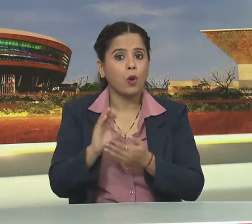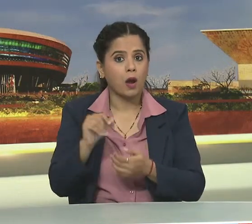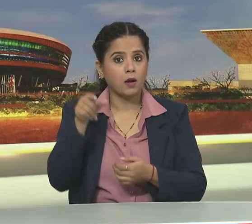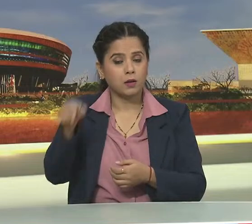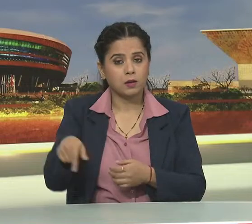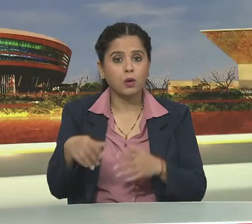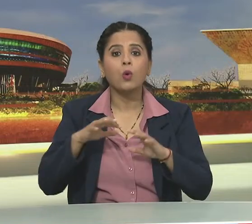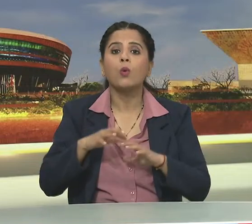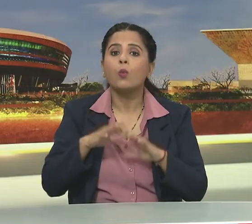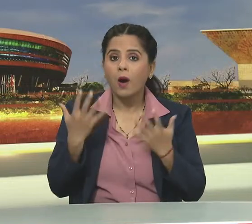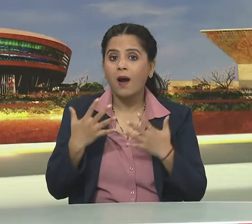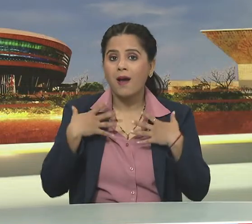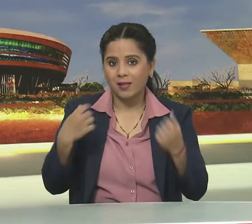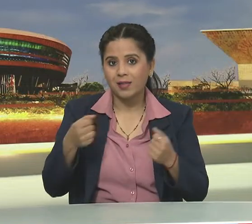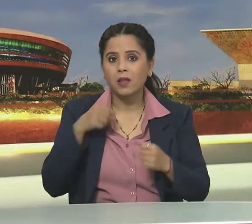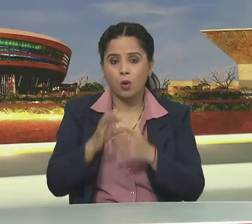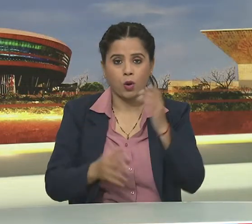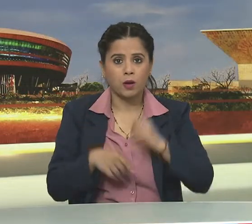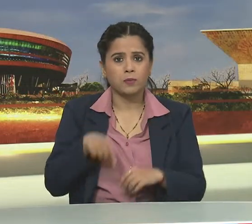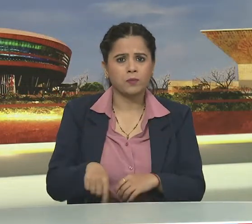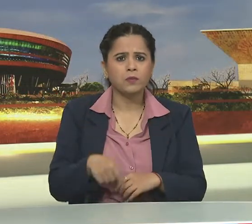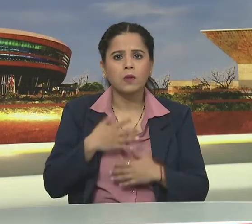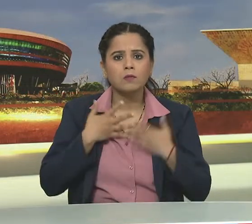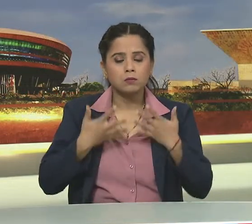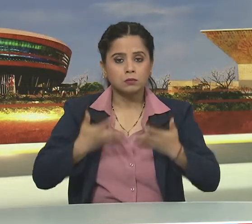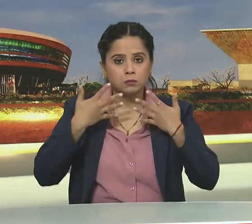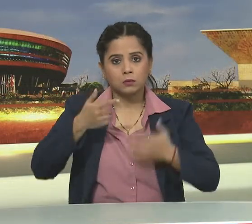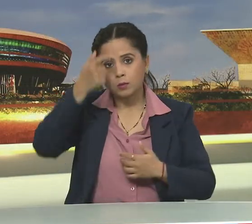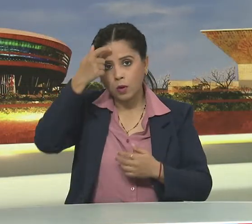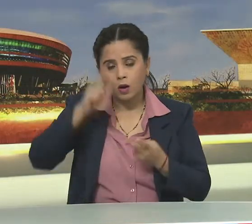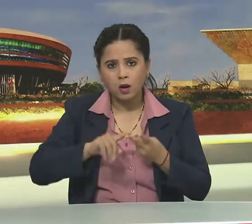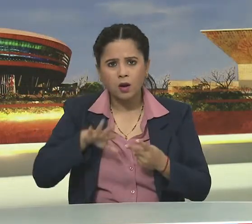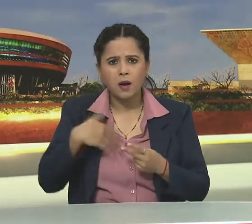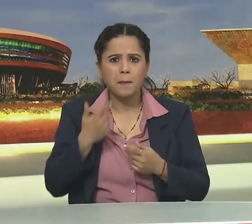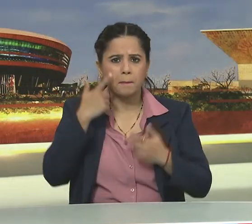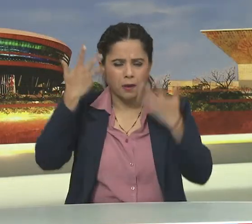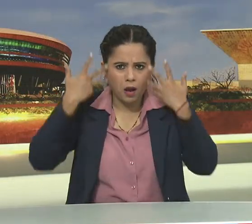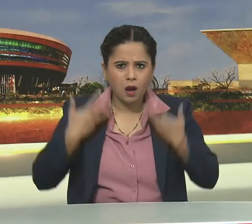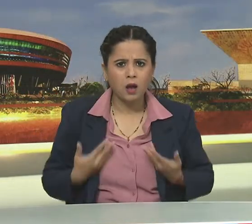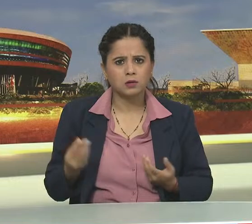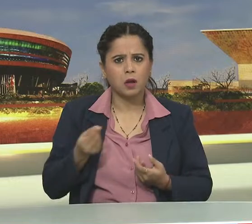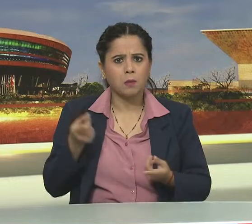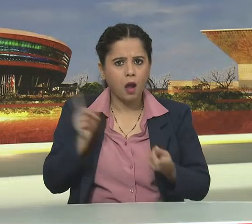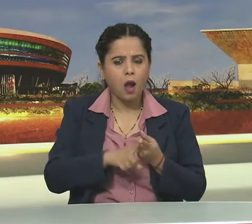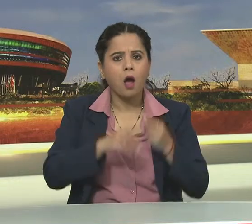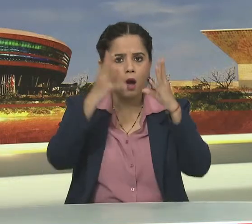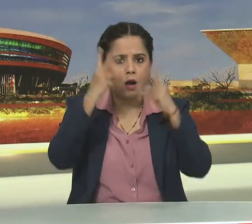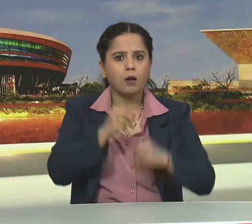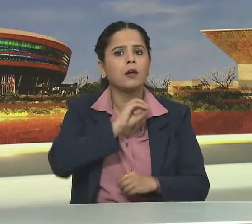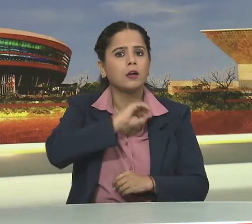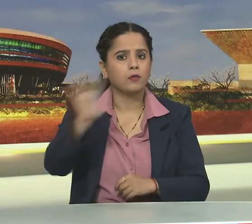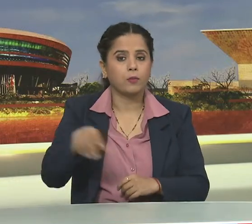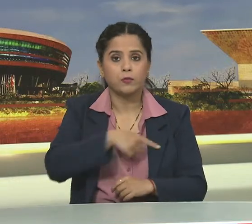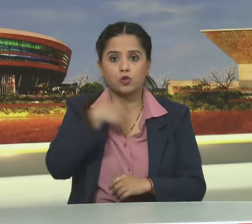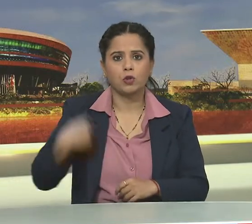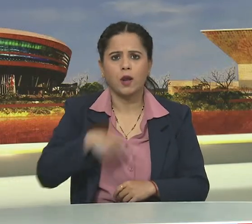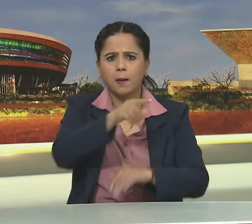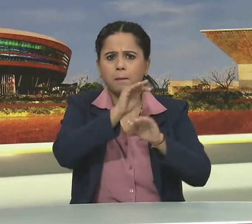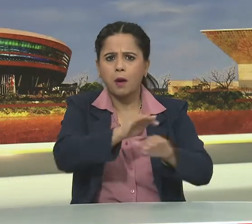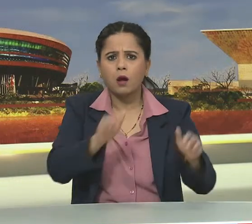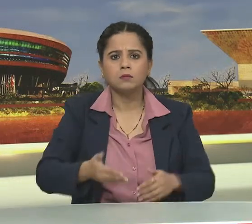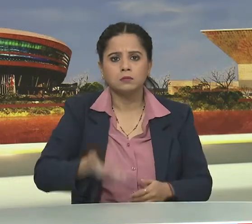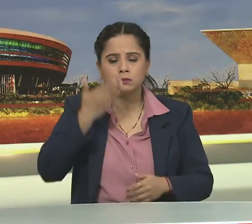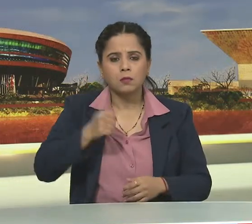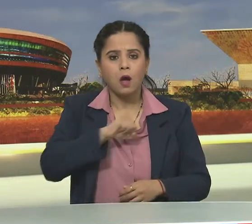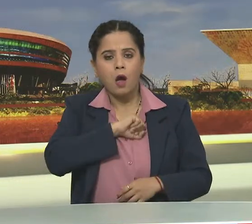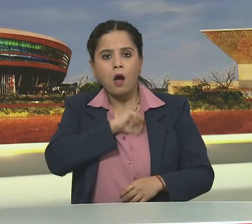संगठन को सांस संबंधित बीमारियों और निमोनिया की घटनाओं पर आंकड़े मुहैया करवाए हैं। चीन में बच्चों में सांस